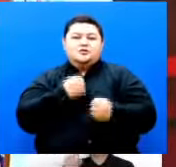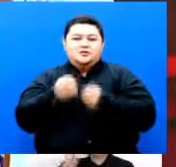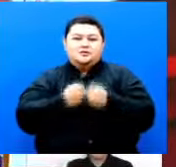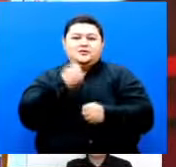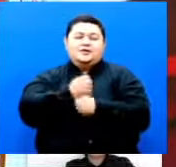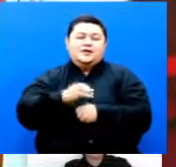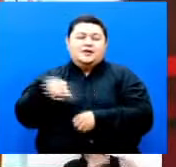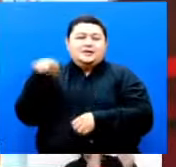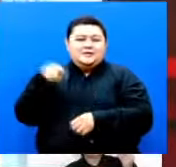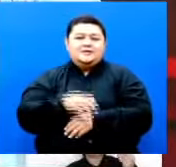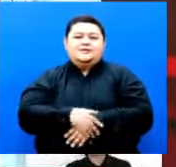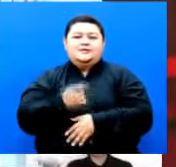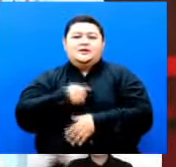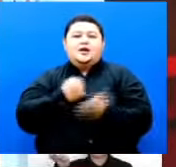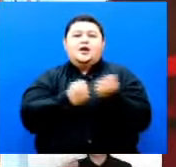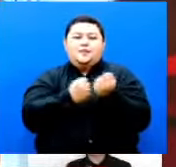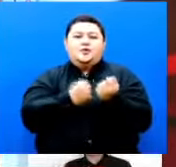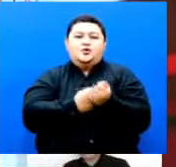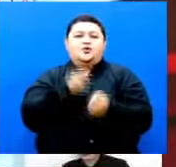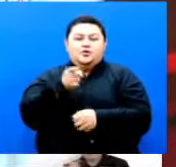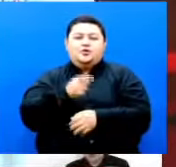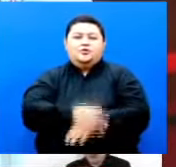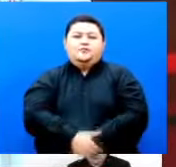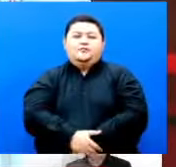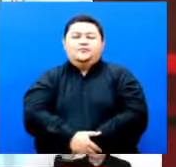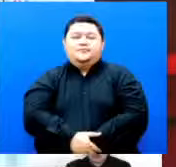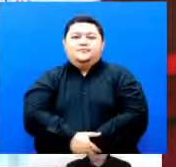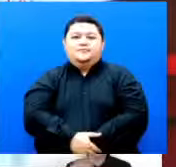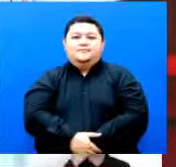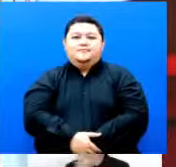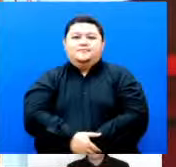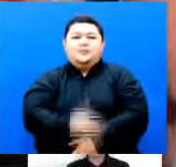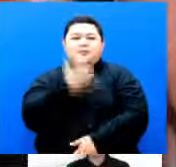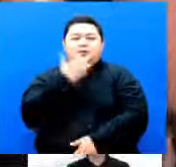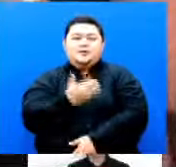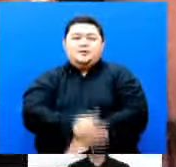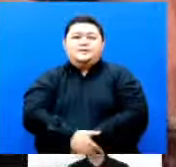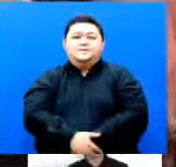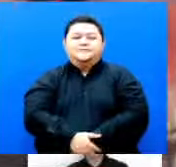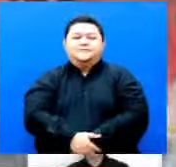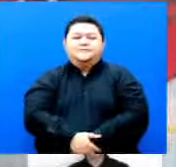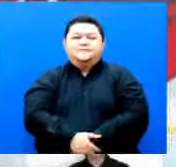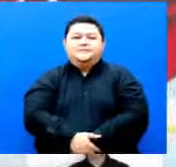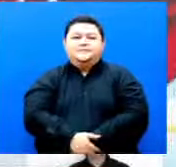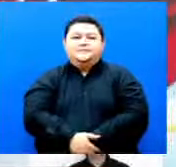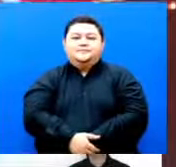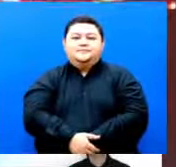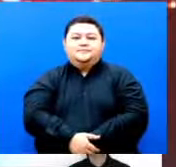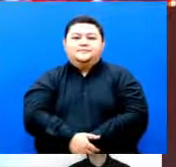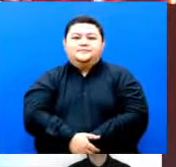harusdilakukanGenerasiZ,dansayaakan mendukungnya.Terimakasih. Terimakasih.Berikutnya.